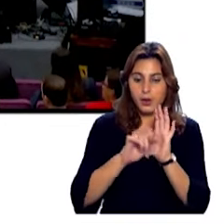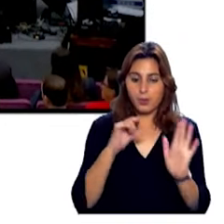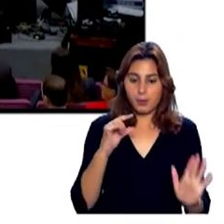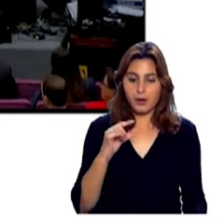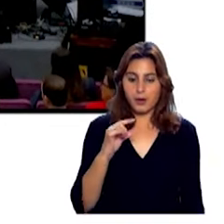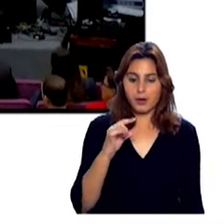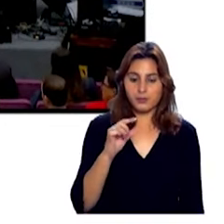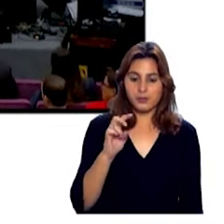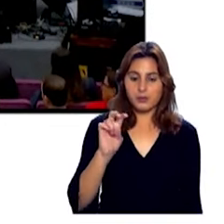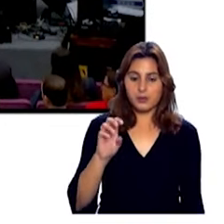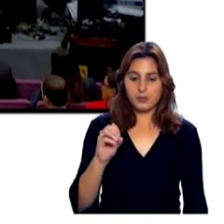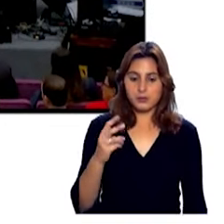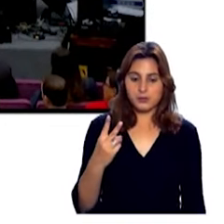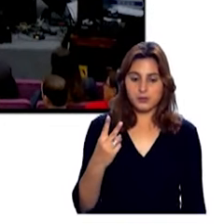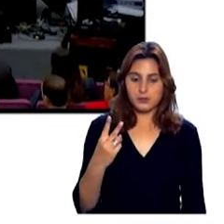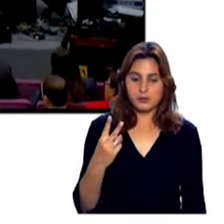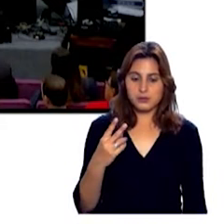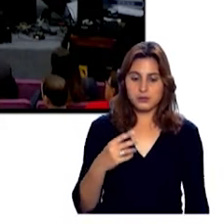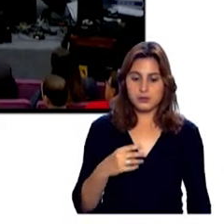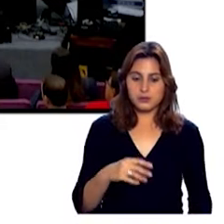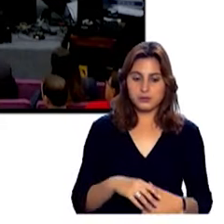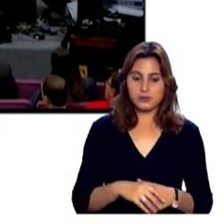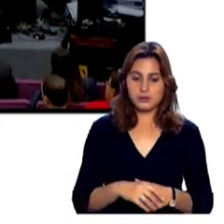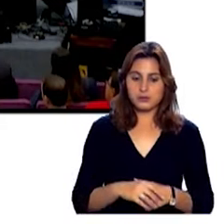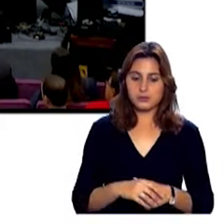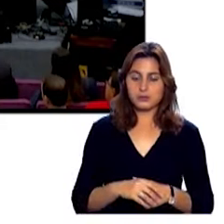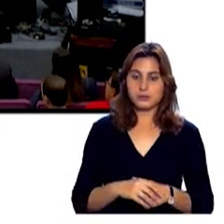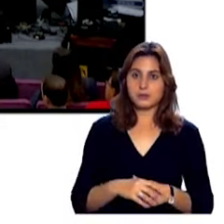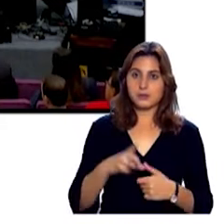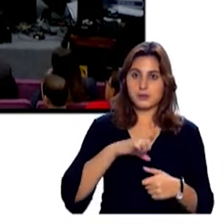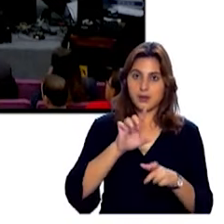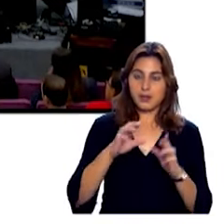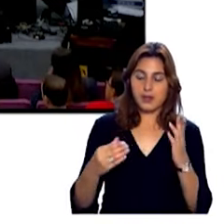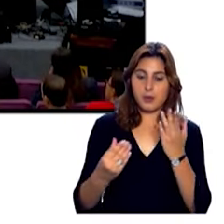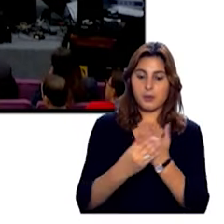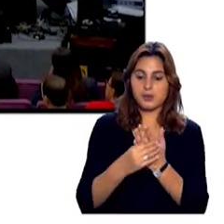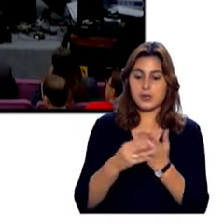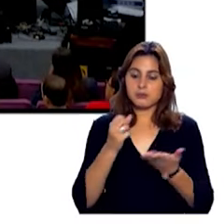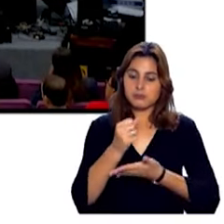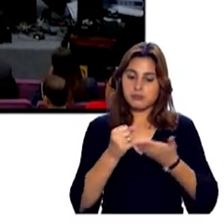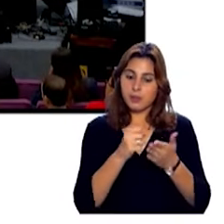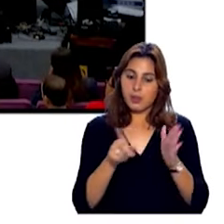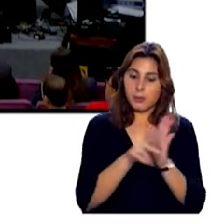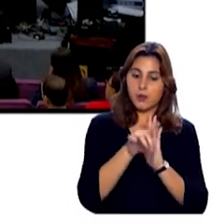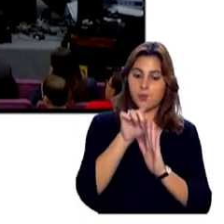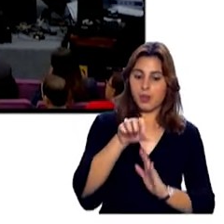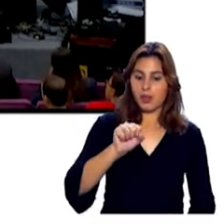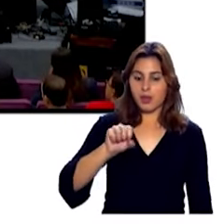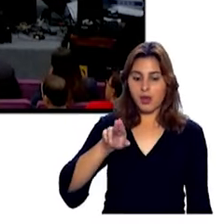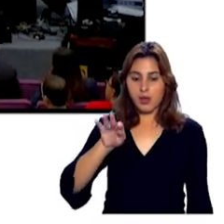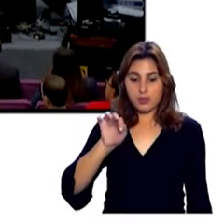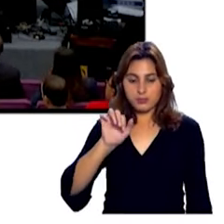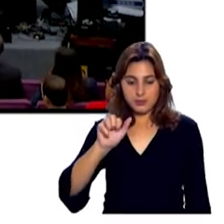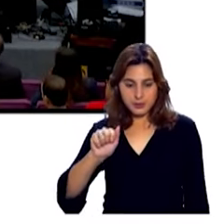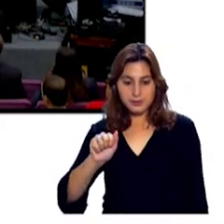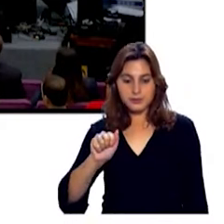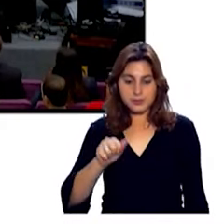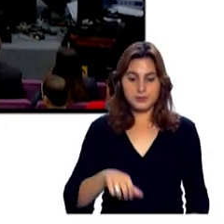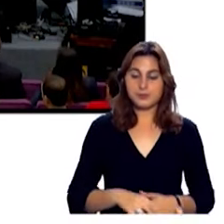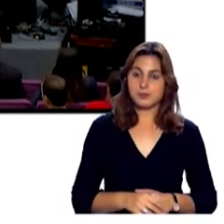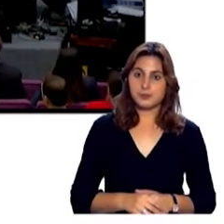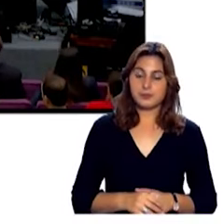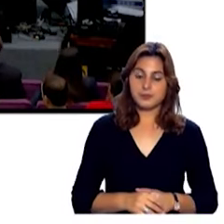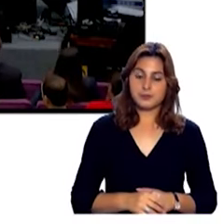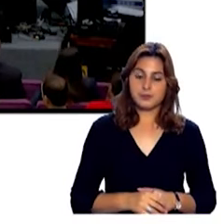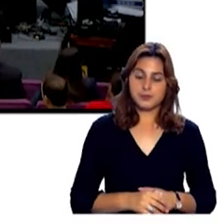Della Della legge processuale fondamentale austriaca non leggo insieme a voi Il testo delle